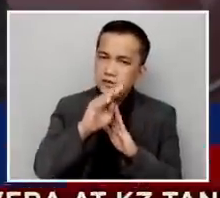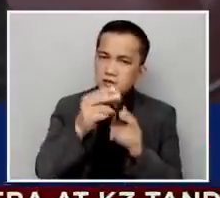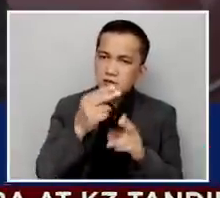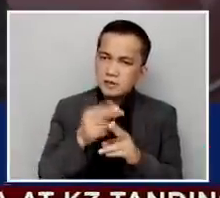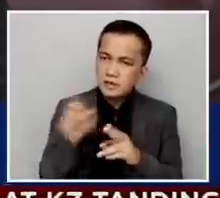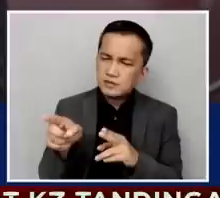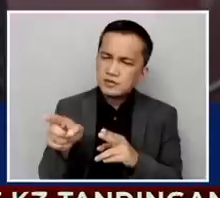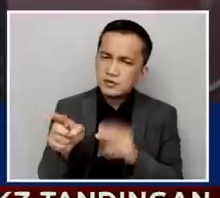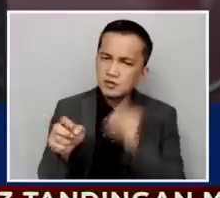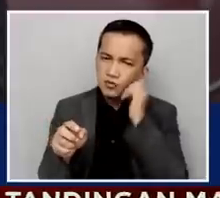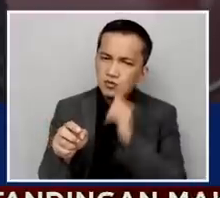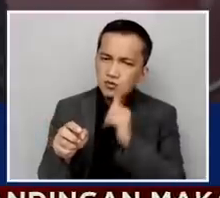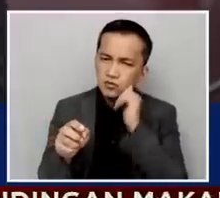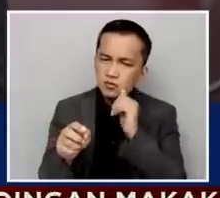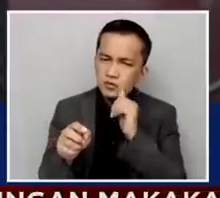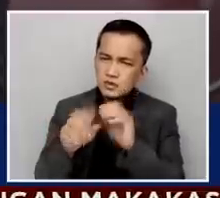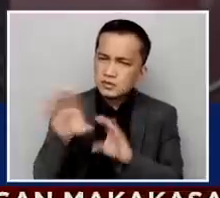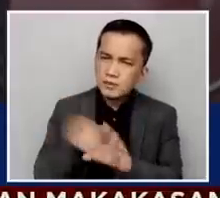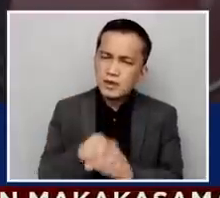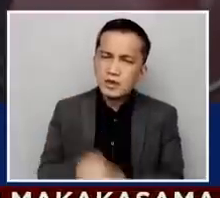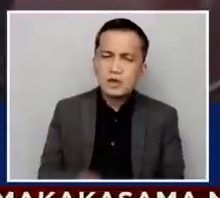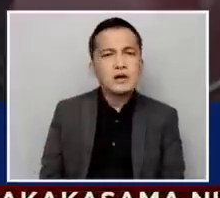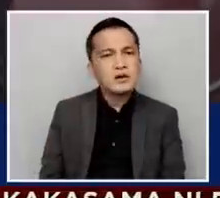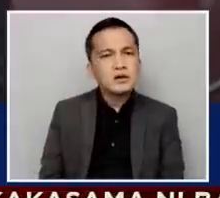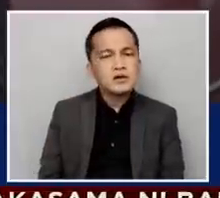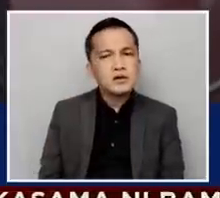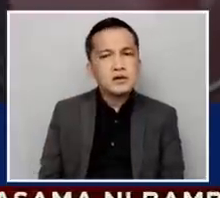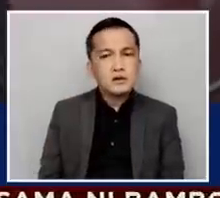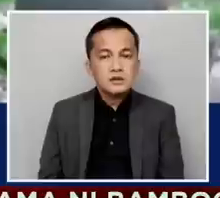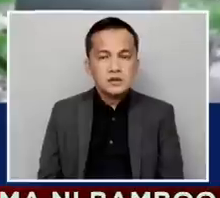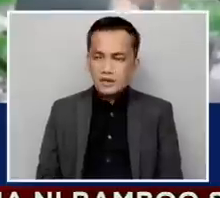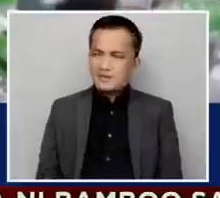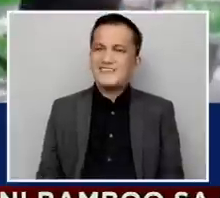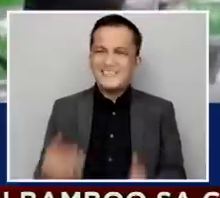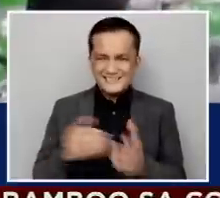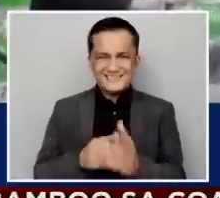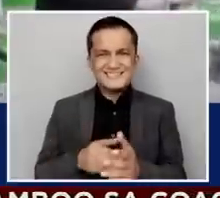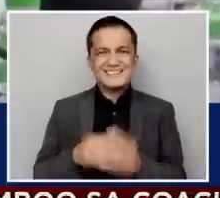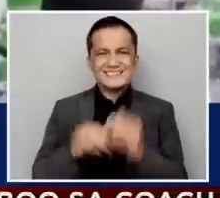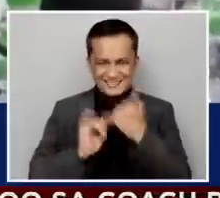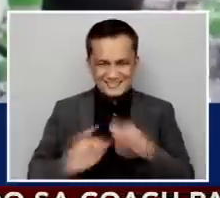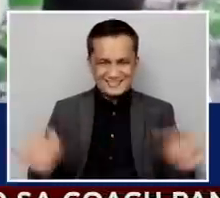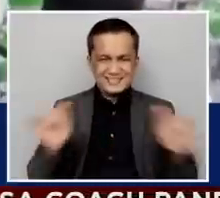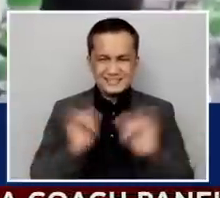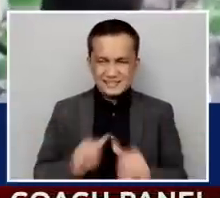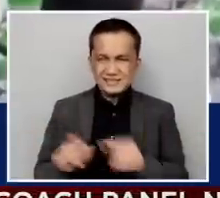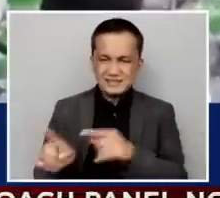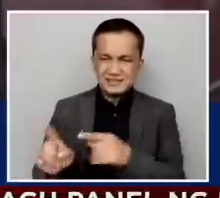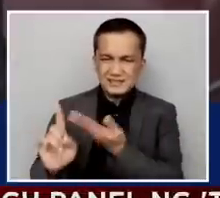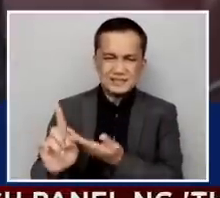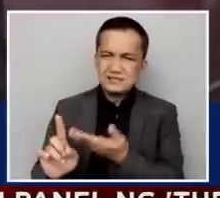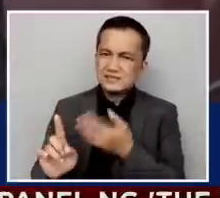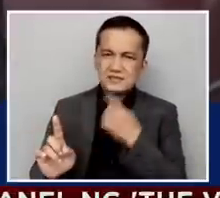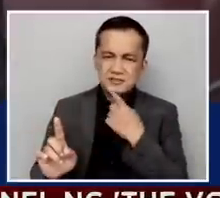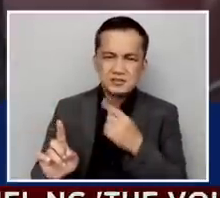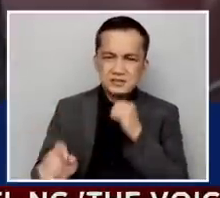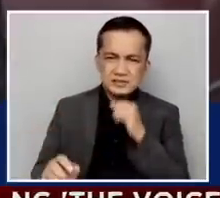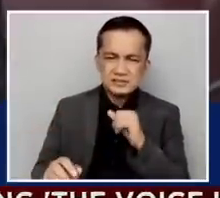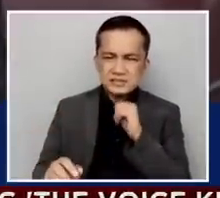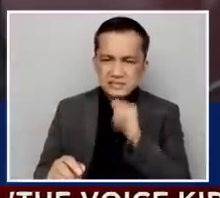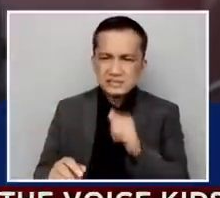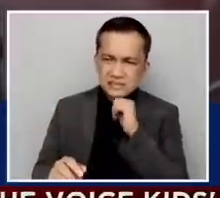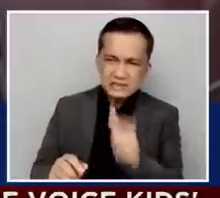ay parating kasama. At nandito na naman tayo. You still say, you insist na hindi ka sangkot,